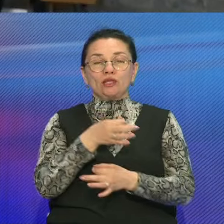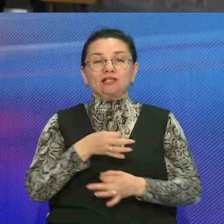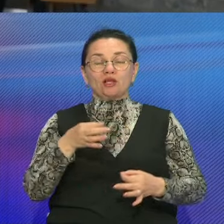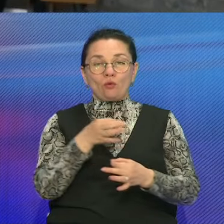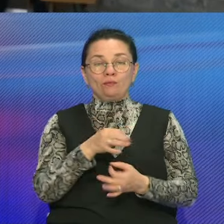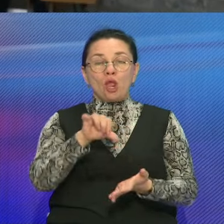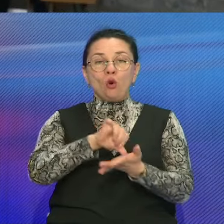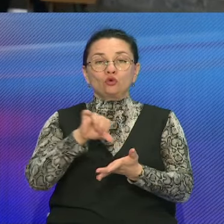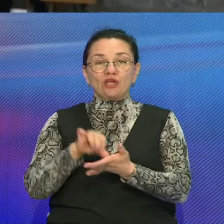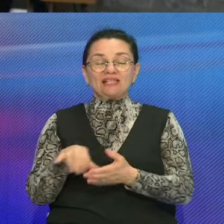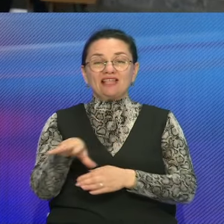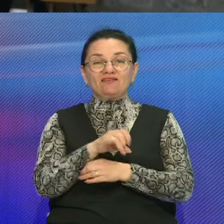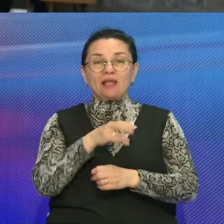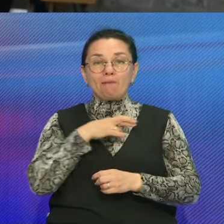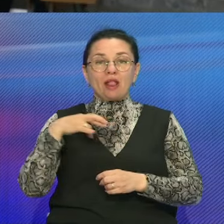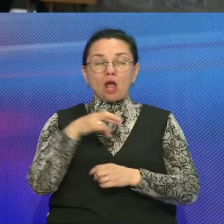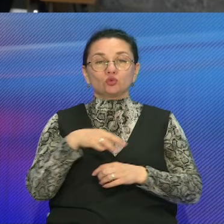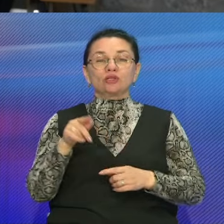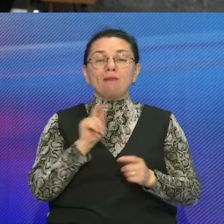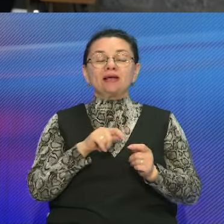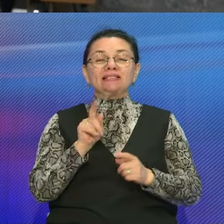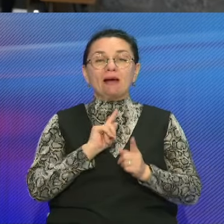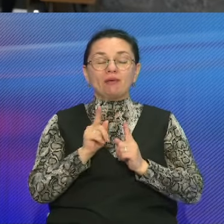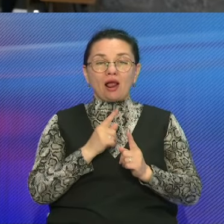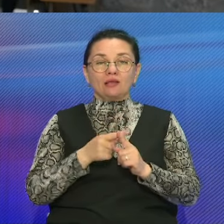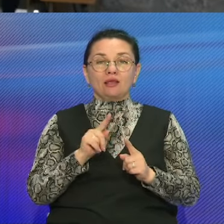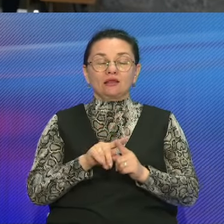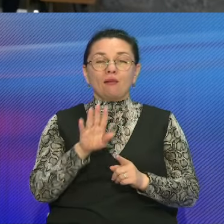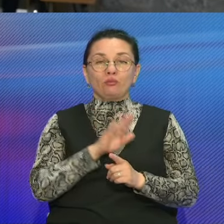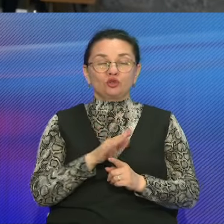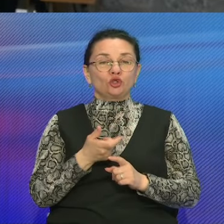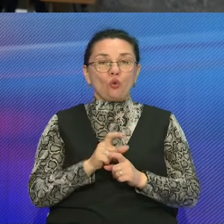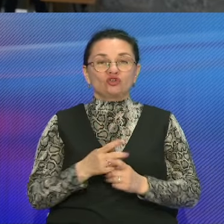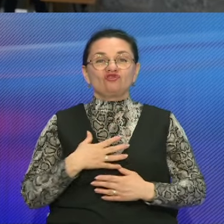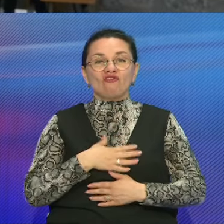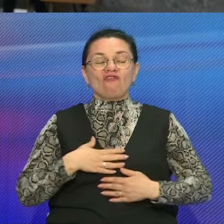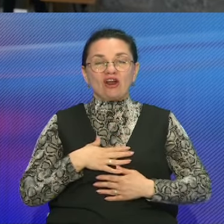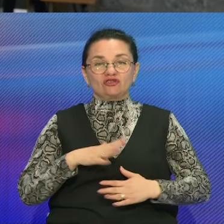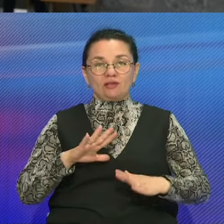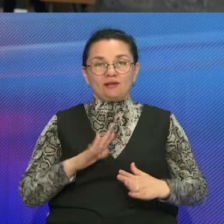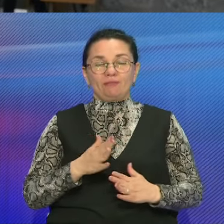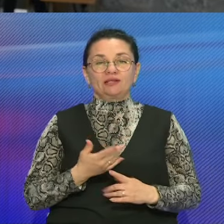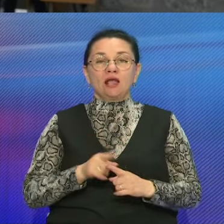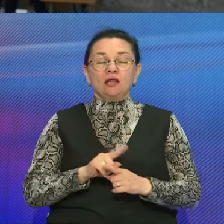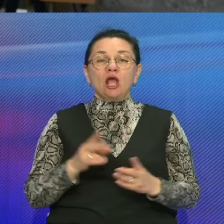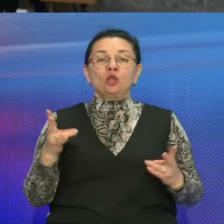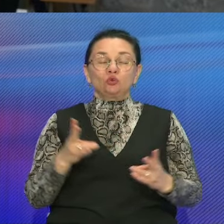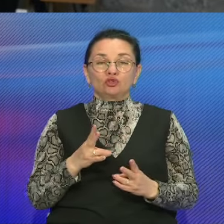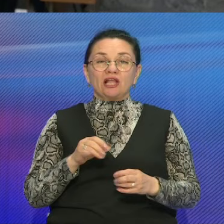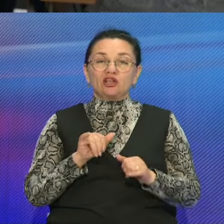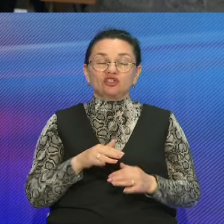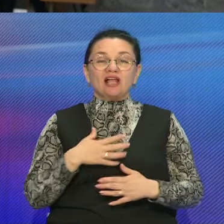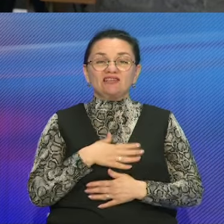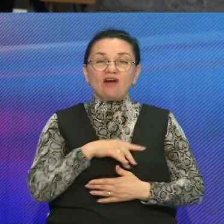Всебелорусском народном собрании, конечно, знаковое событие будет для каждого делегата, потому что предстоит решать очень важные